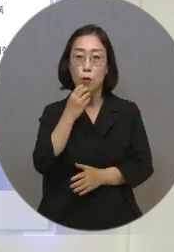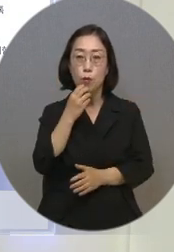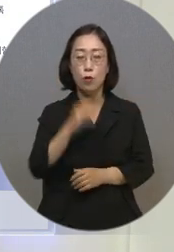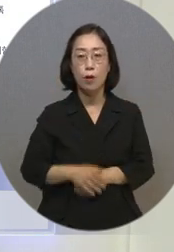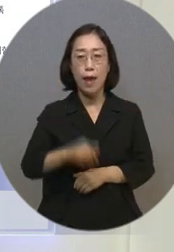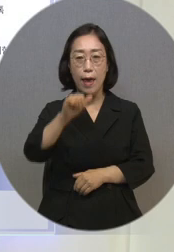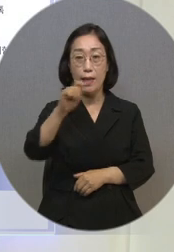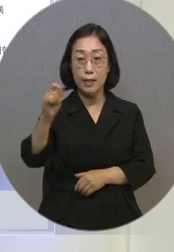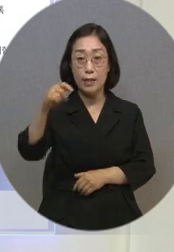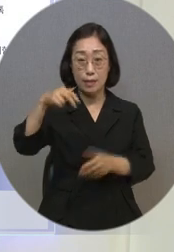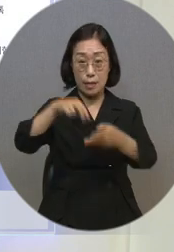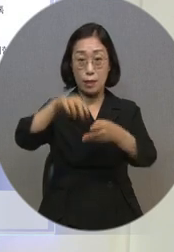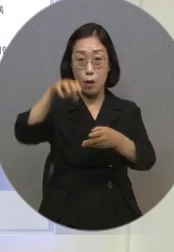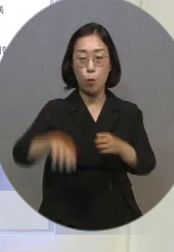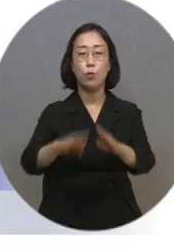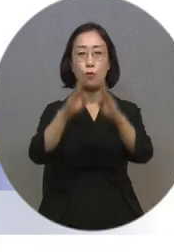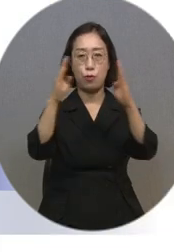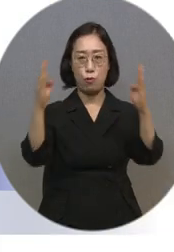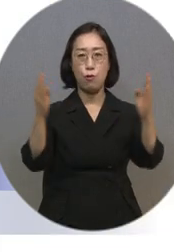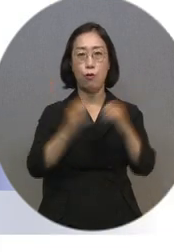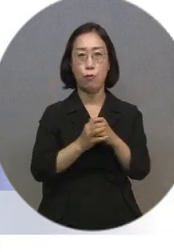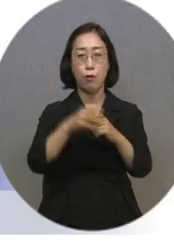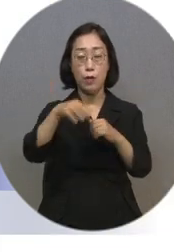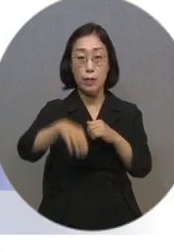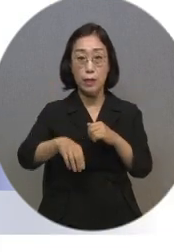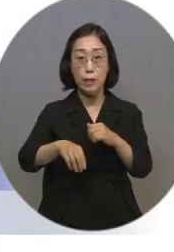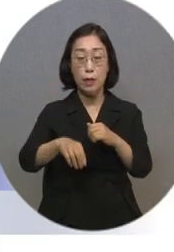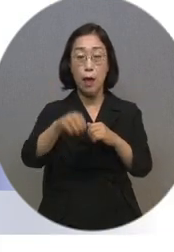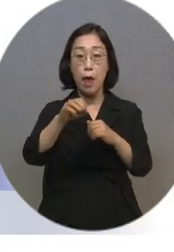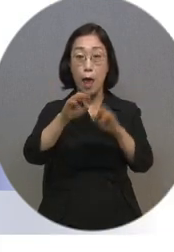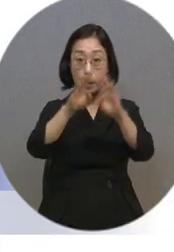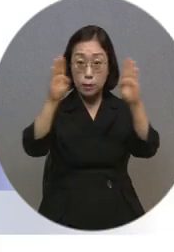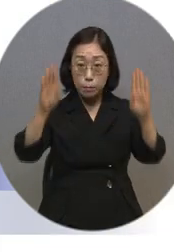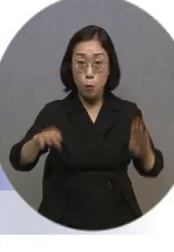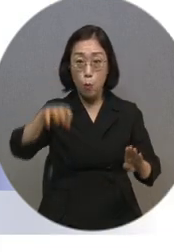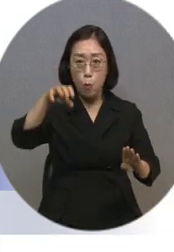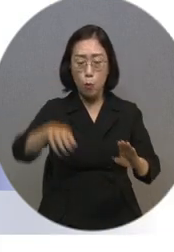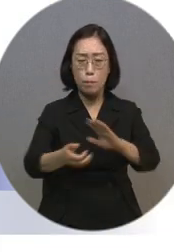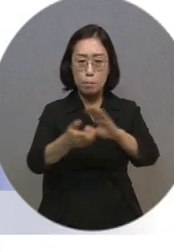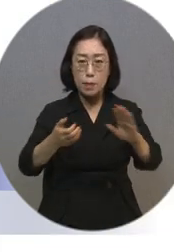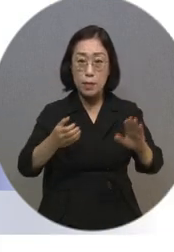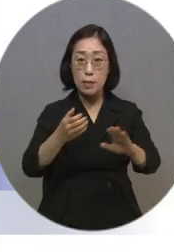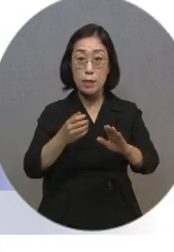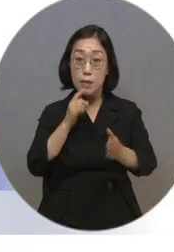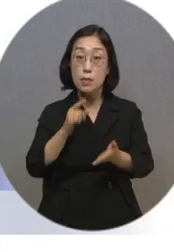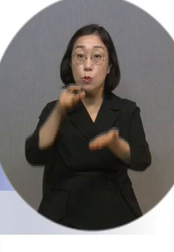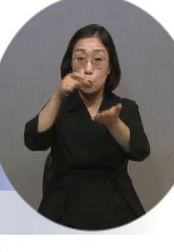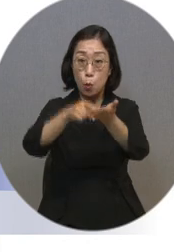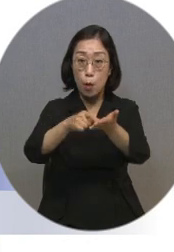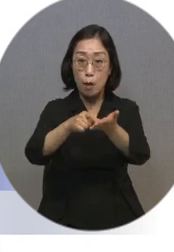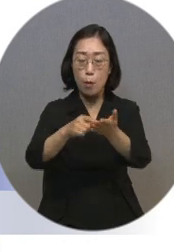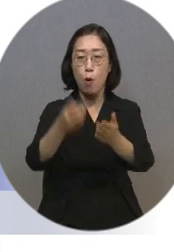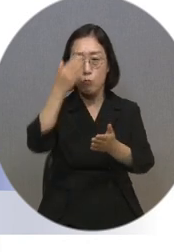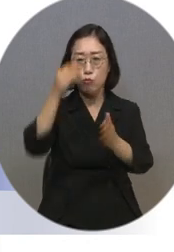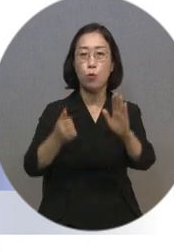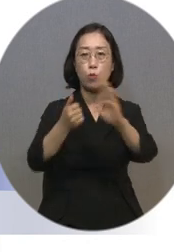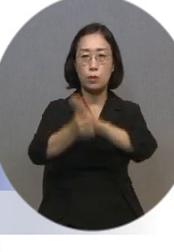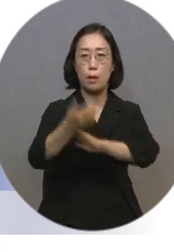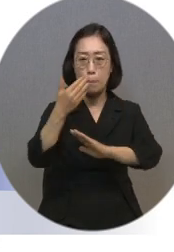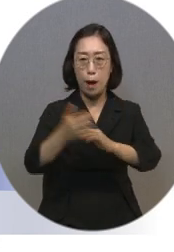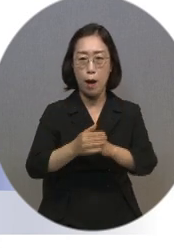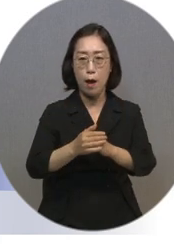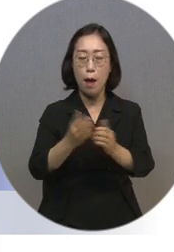양재동 AT센터에서 열립니다. 이 오티즘 엑스포는 사전 등록 시 무료 관람이 가능하며 발달장애